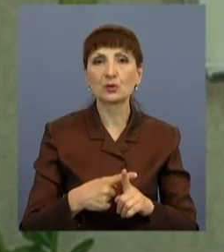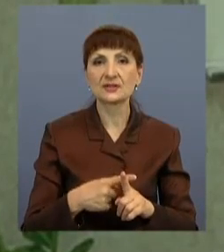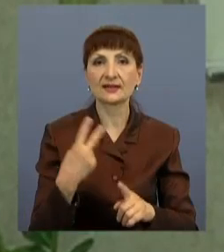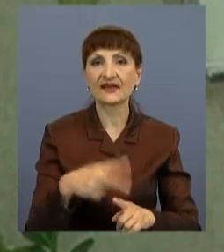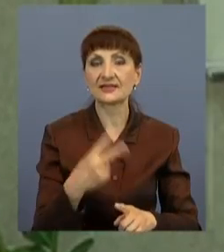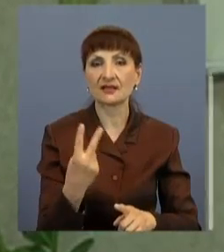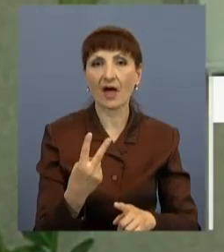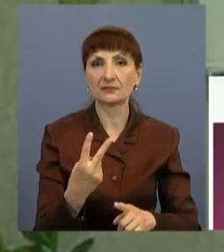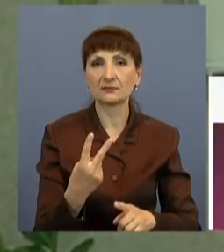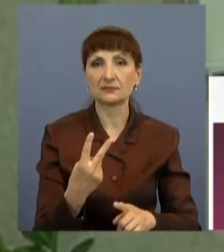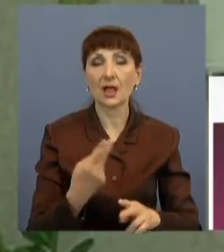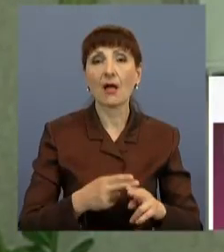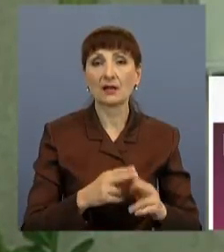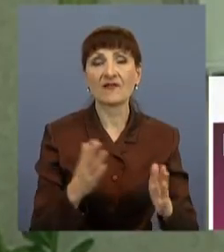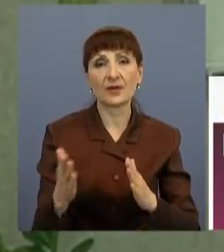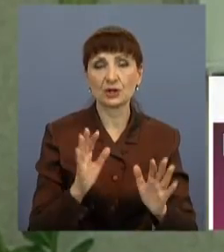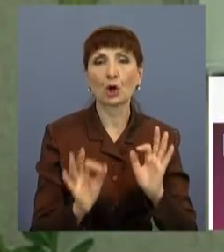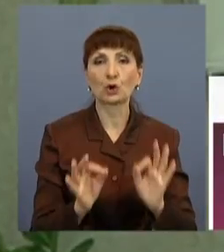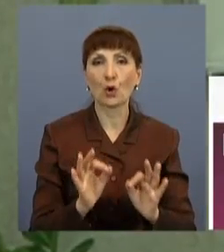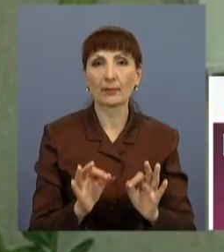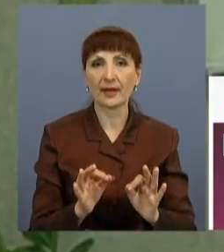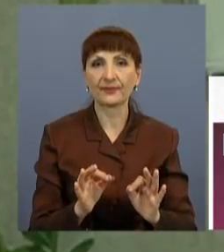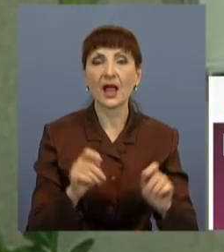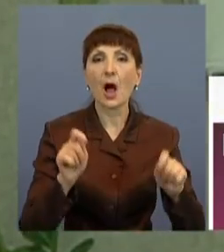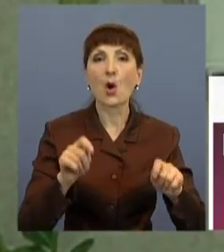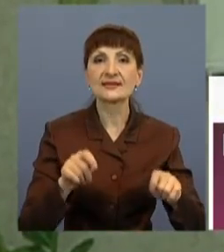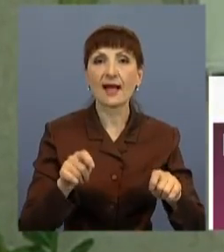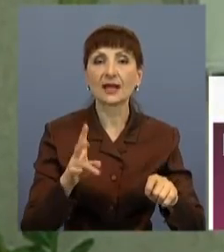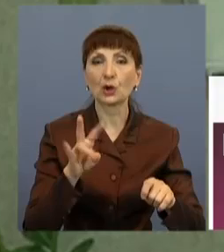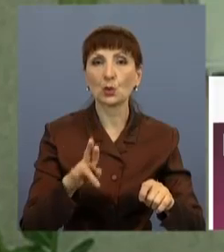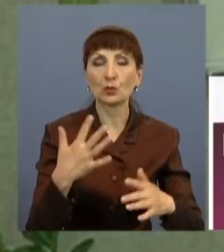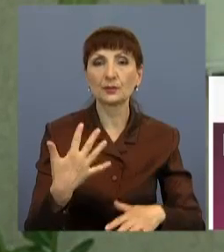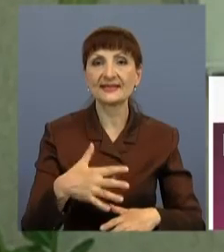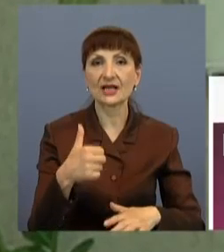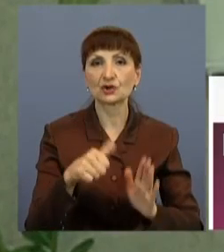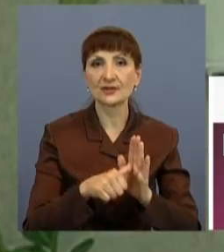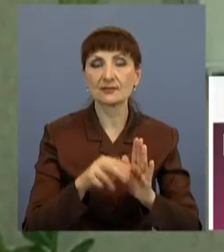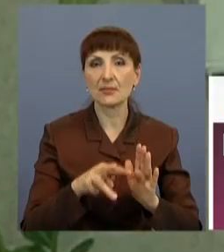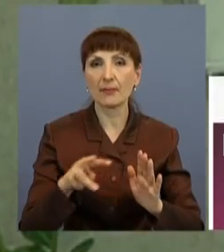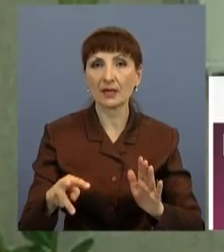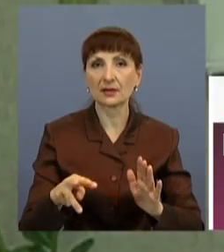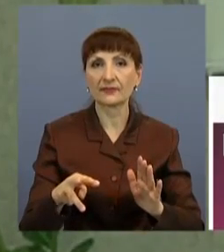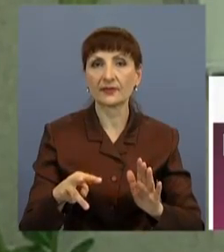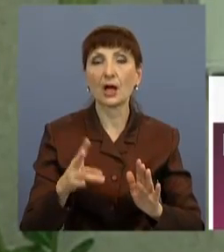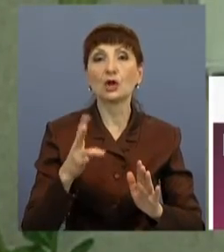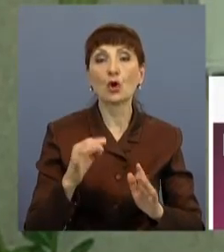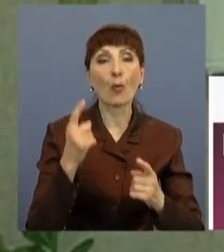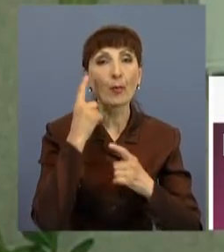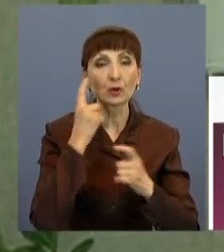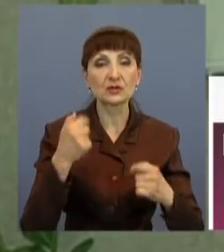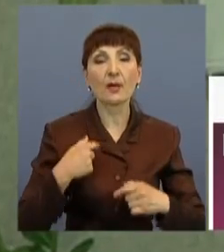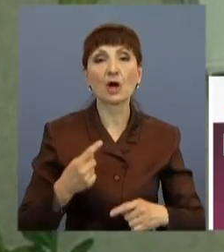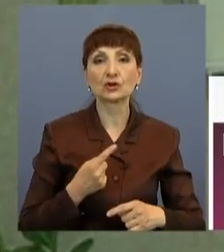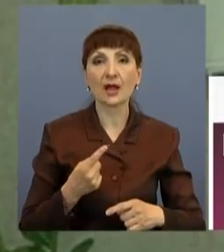22 градуса тепла. Это в пределах нормы. Норма осадков в июне месяце составляет 56 миллиметров. Но по прогнозу мы